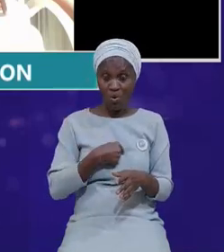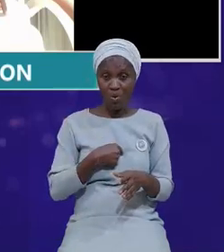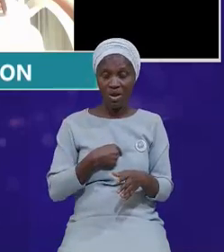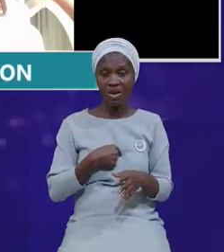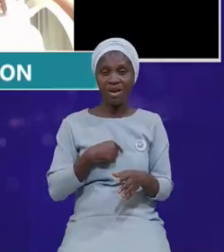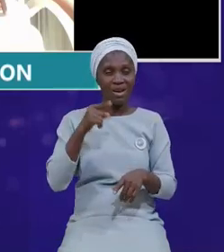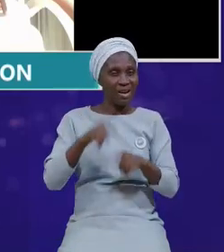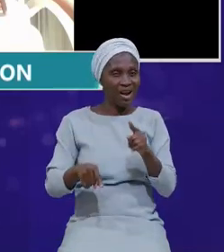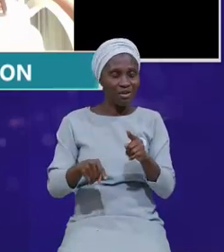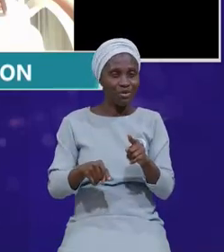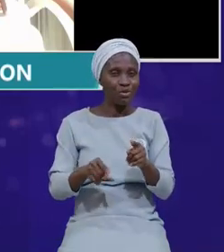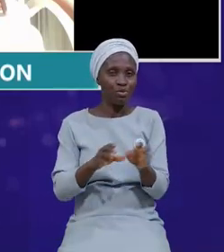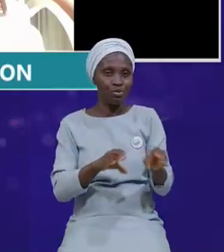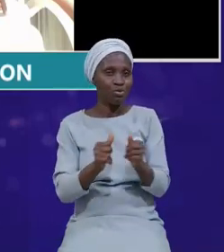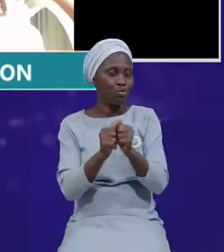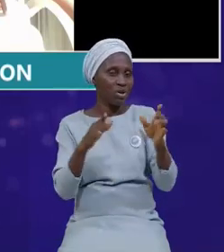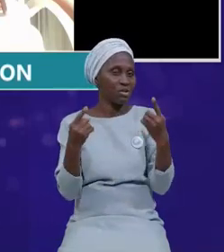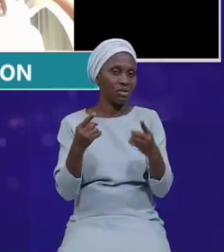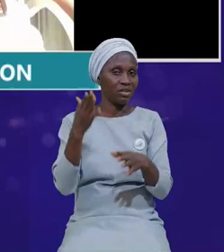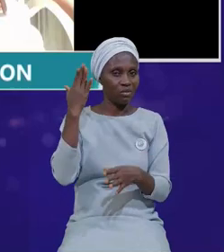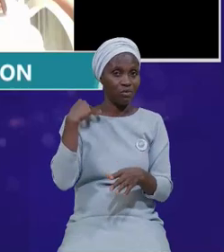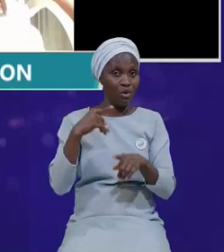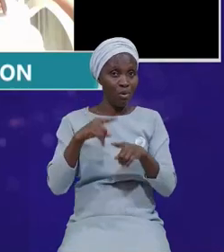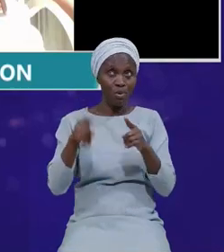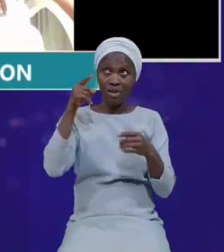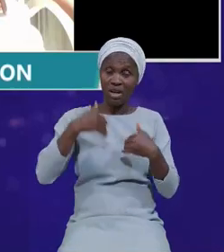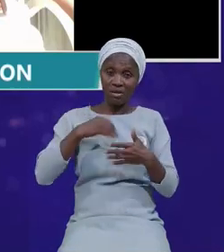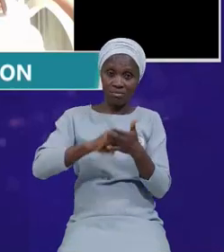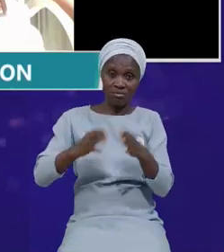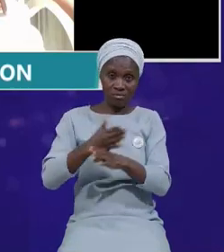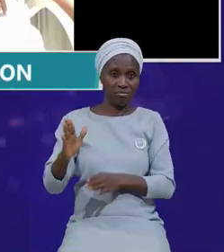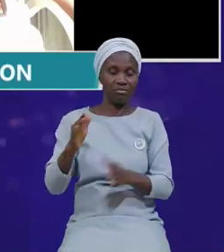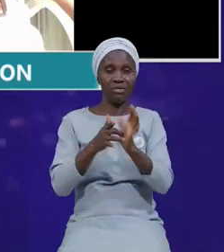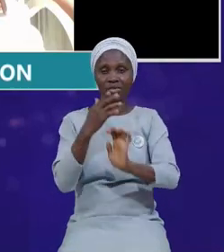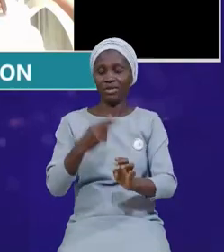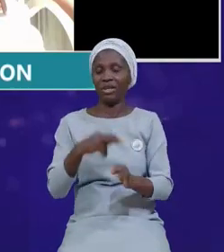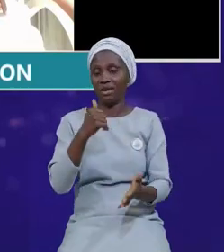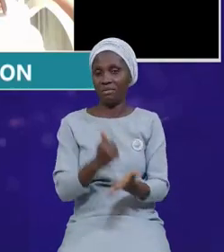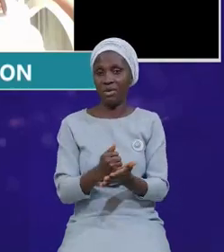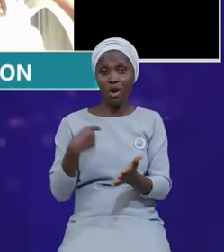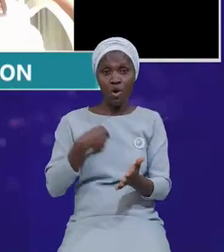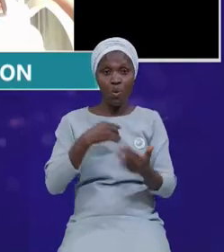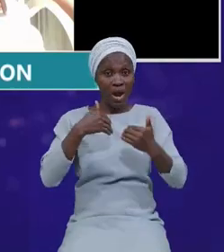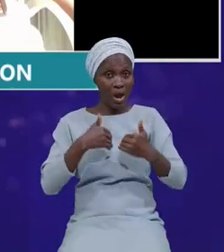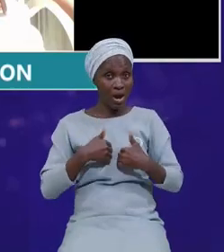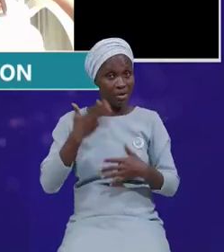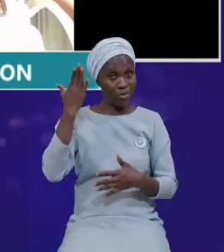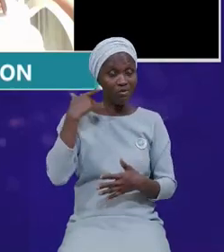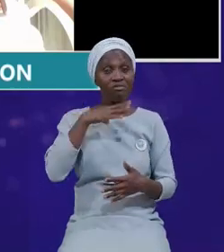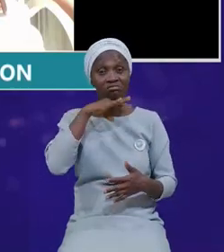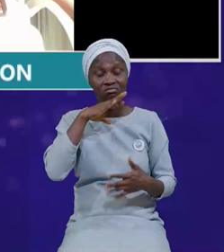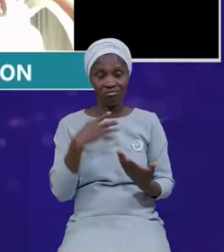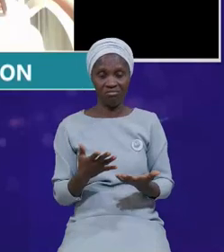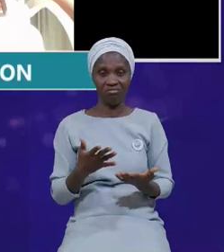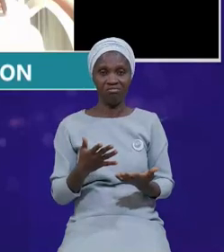de péché il a ôté cela dis amen nous avions la pollution